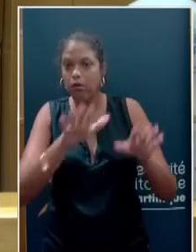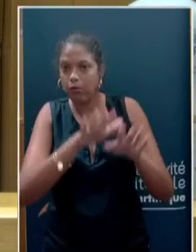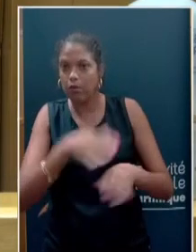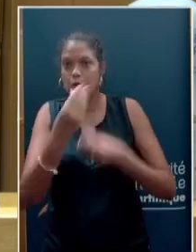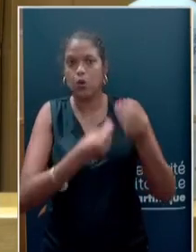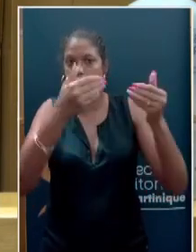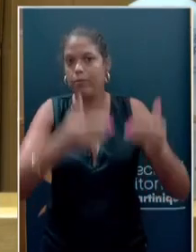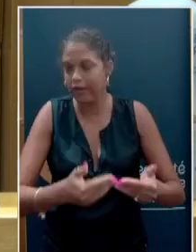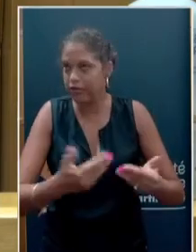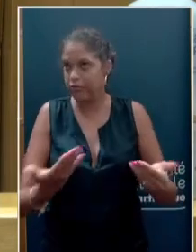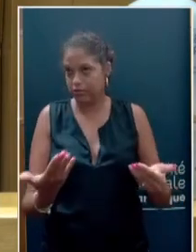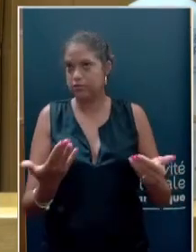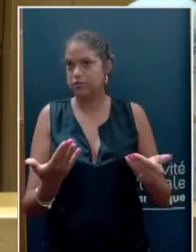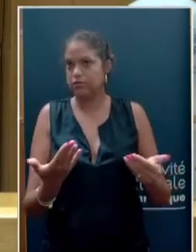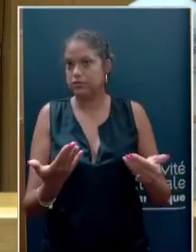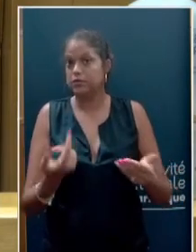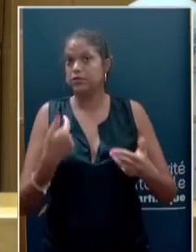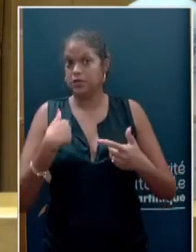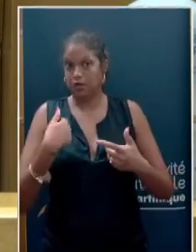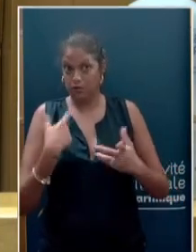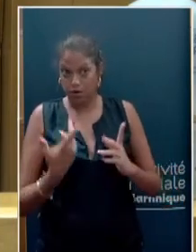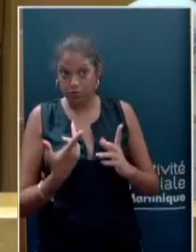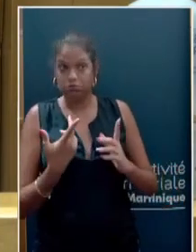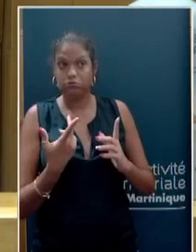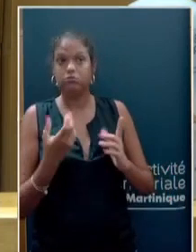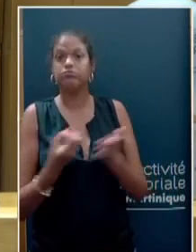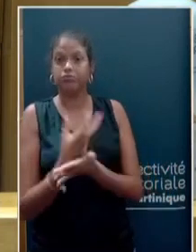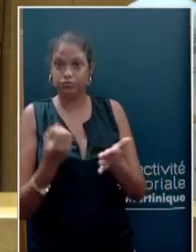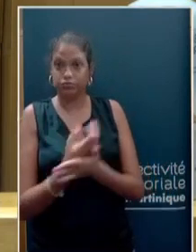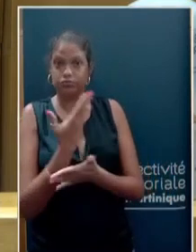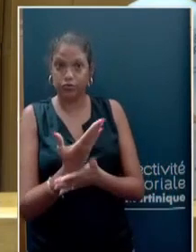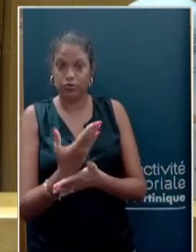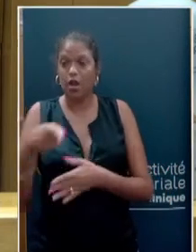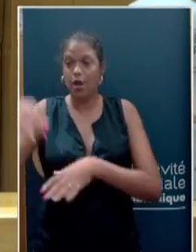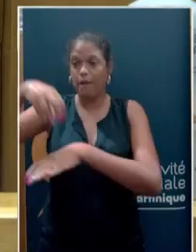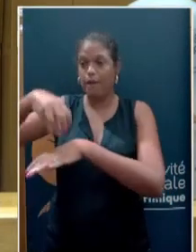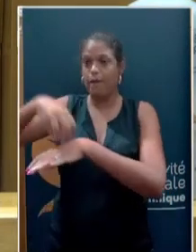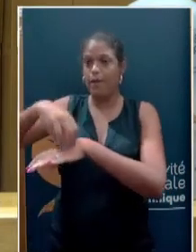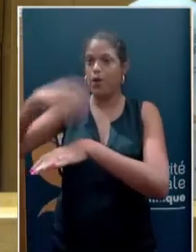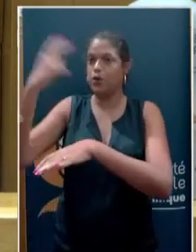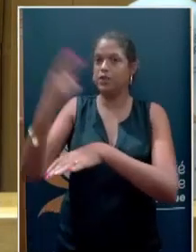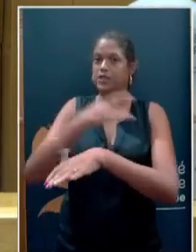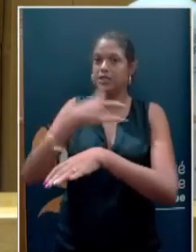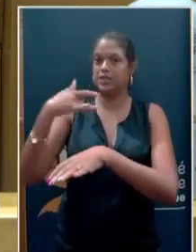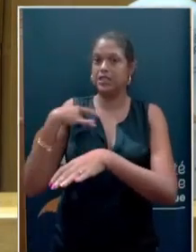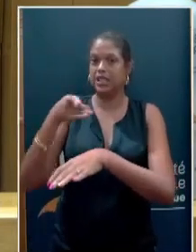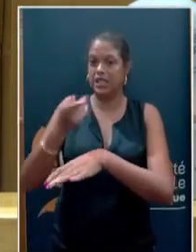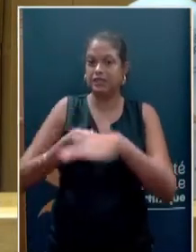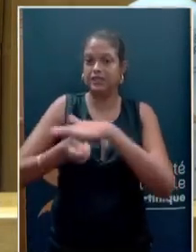moments. Et j'attire l'attention là-dessus que le pôle universitaire de santé est financé avec des fonds